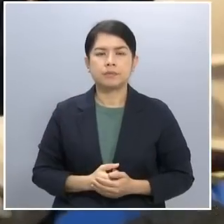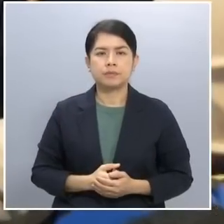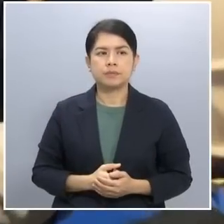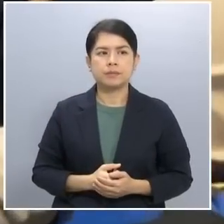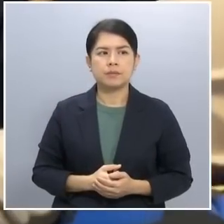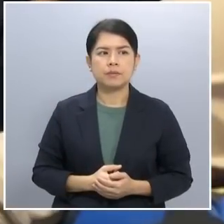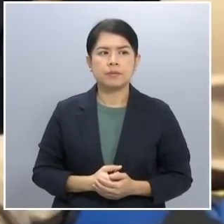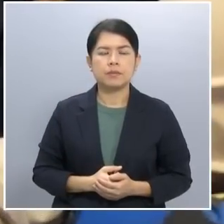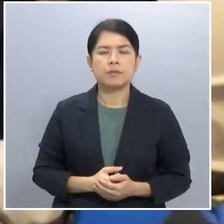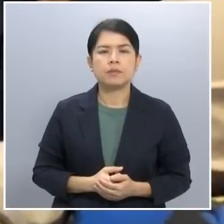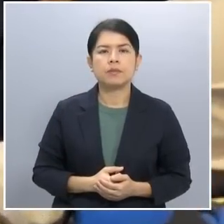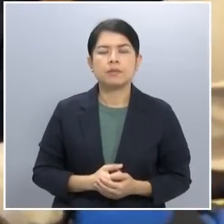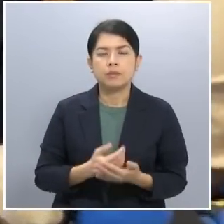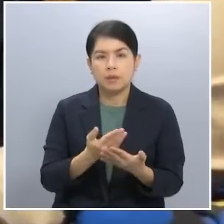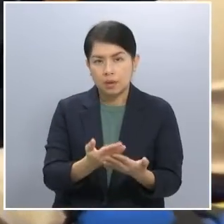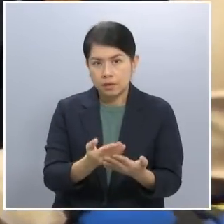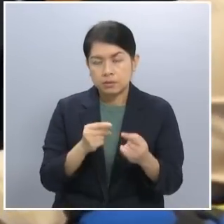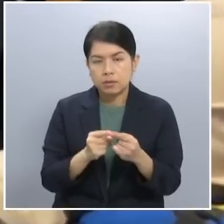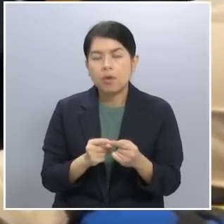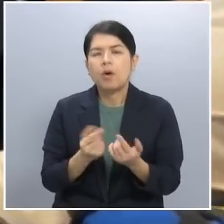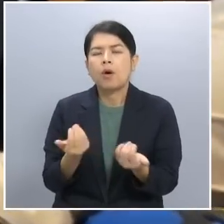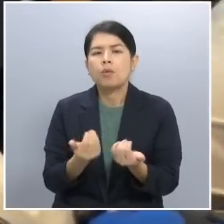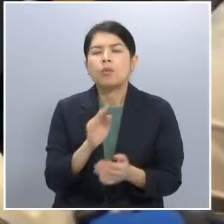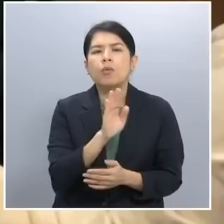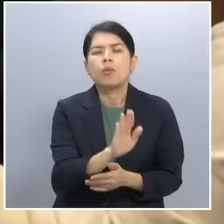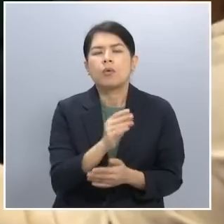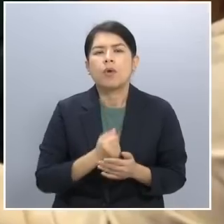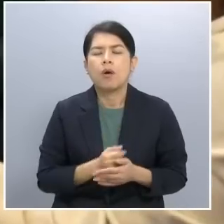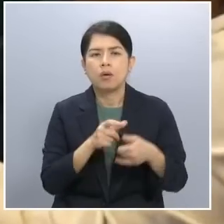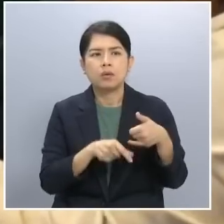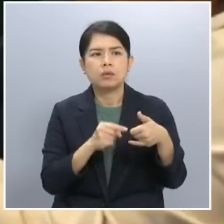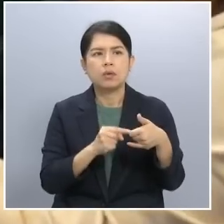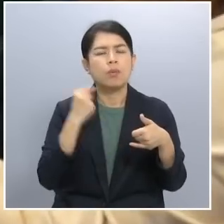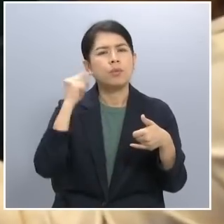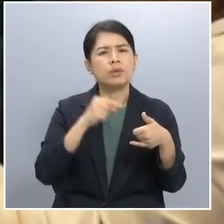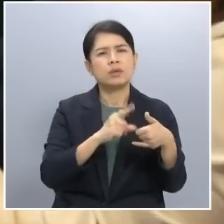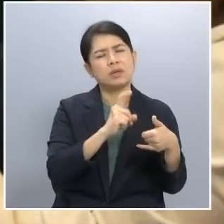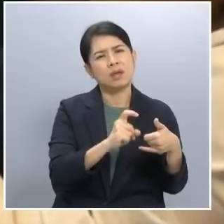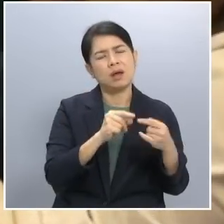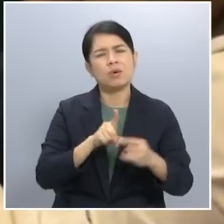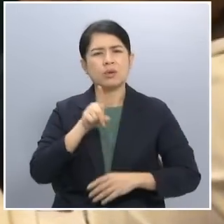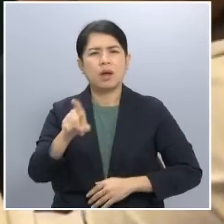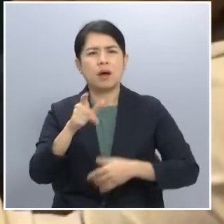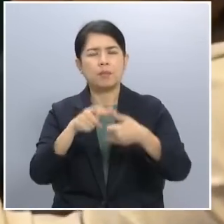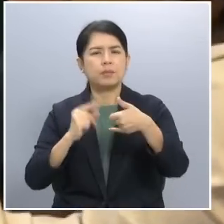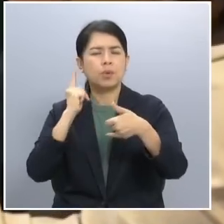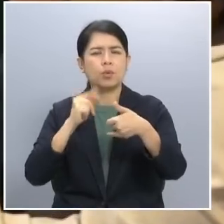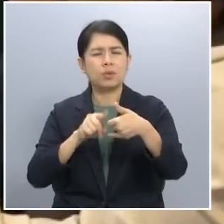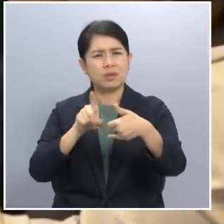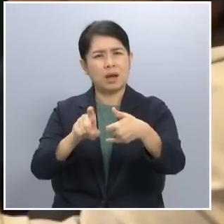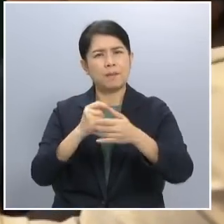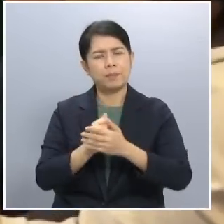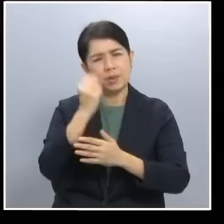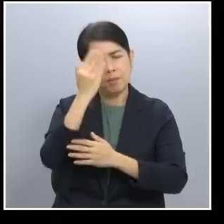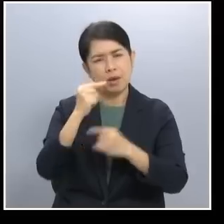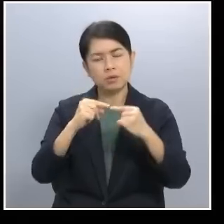่นี่แล้วผู้ชมครับขณะที่ลูกสาวของผู้ตายนะครับก็ตั้งคำถามไปยังผู้ต้องหาคือลุงเดชาเนี่ยที่บอกว่าไม่ได้รับความ